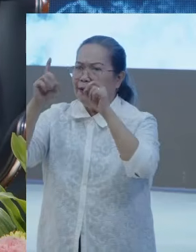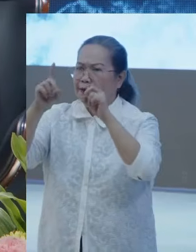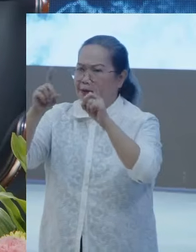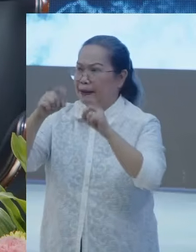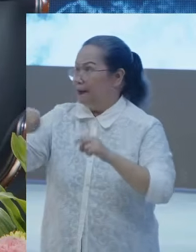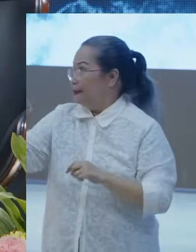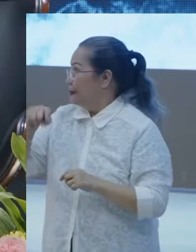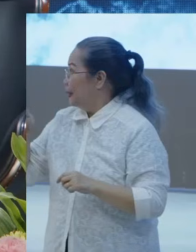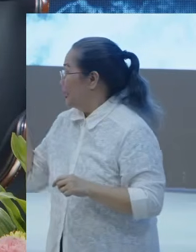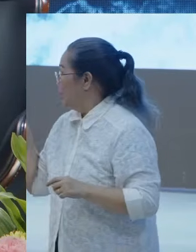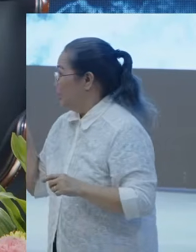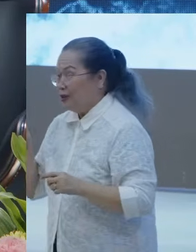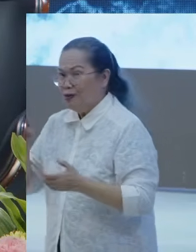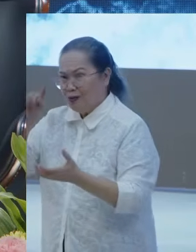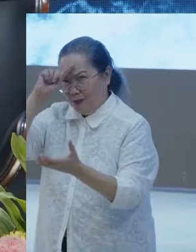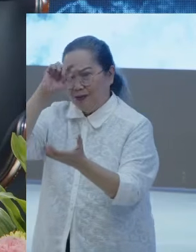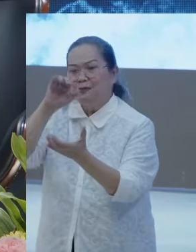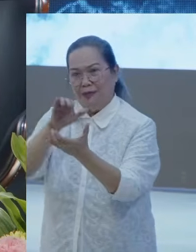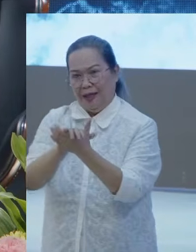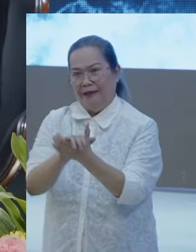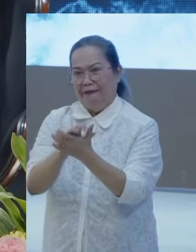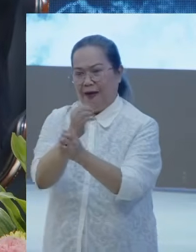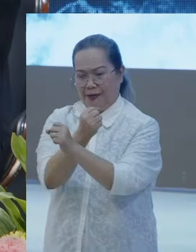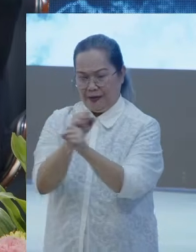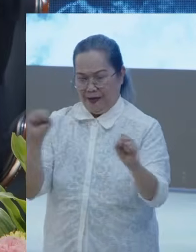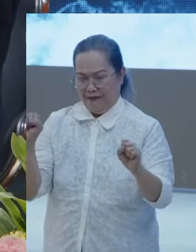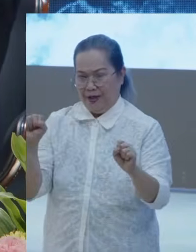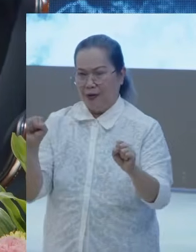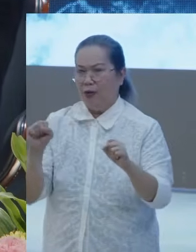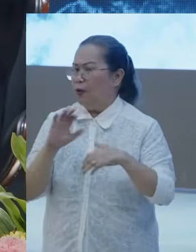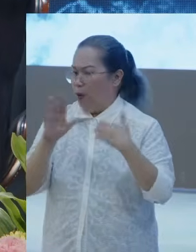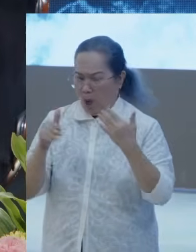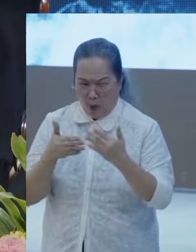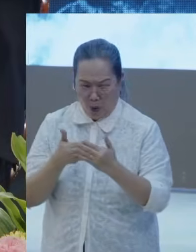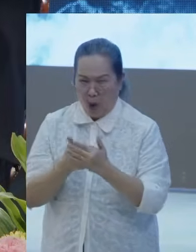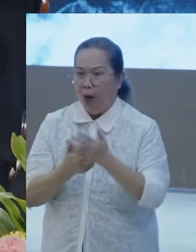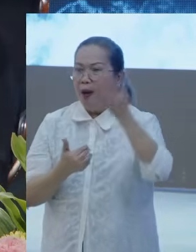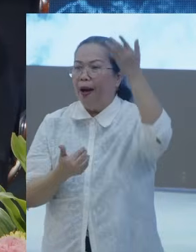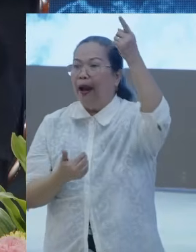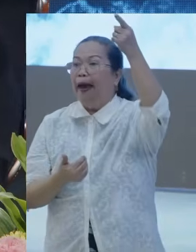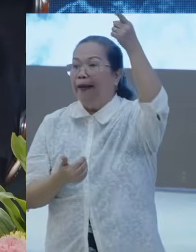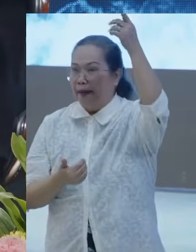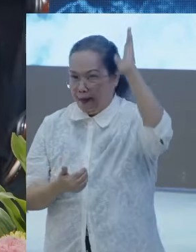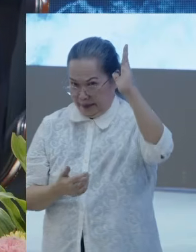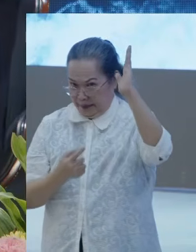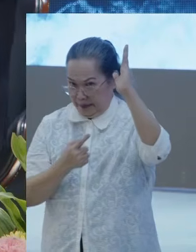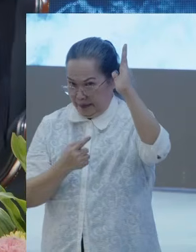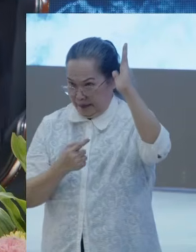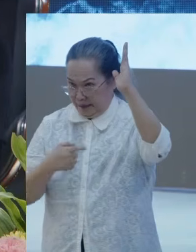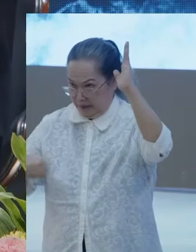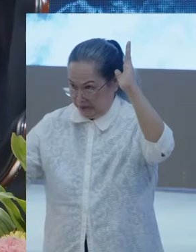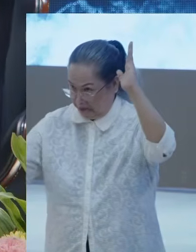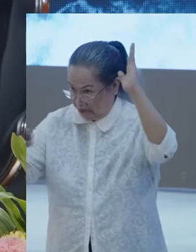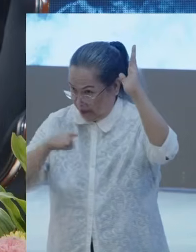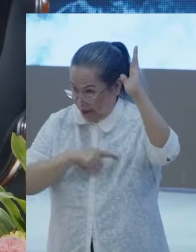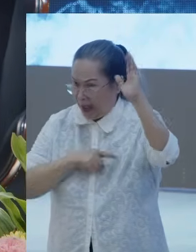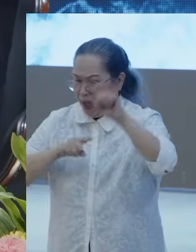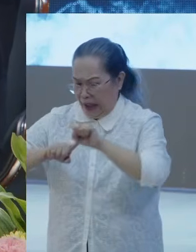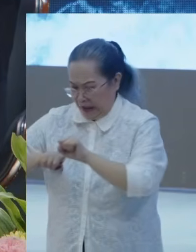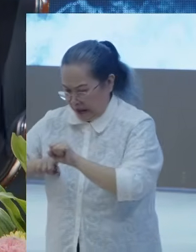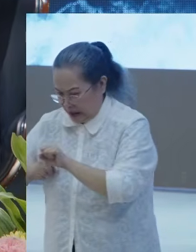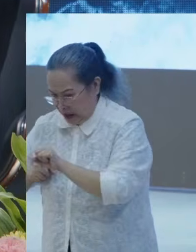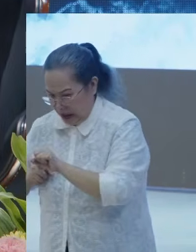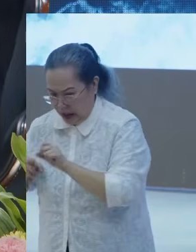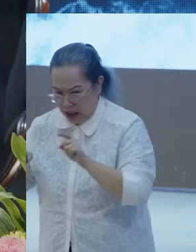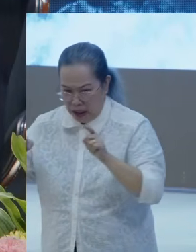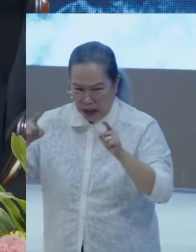ating iglesia. Ang salvation po is all of God. Mula sa umpisa hanggang sa huli.